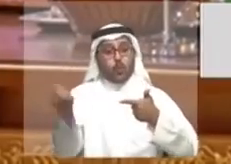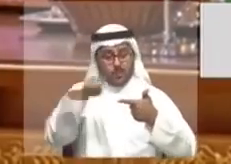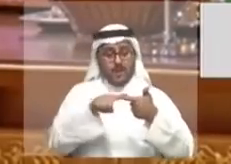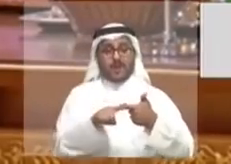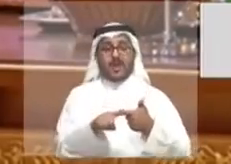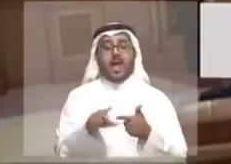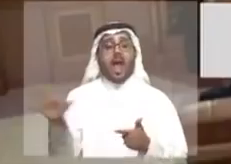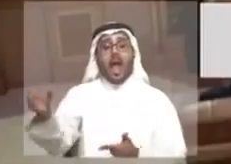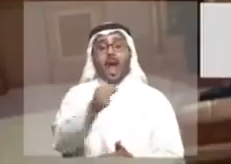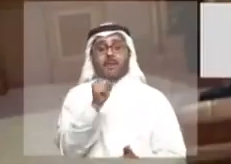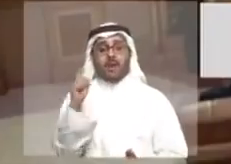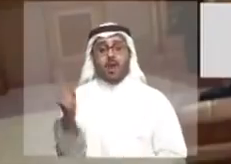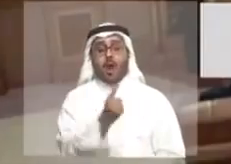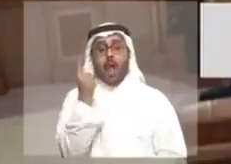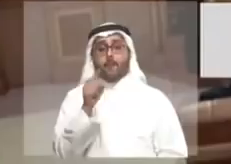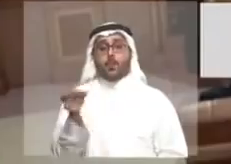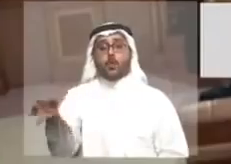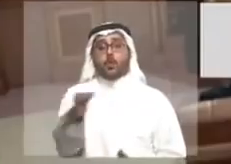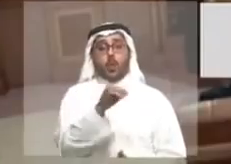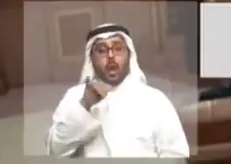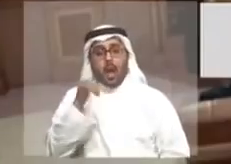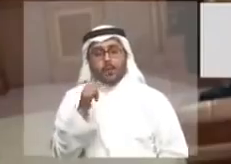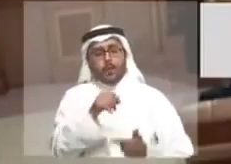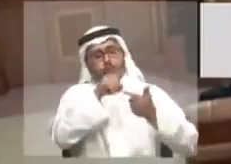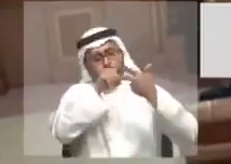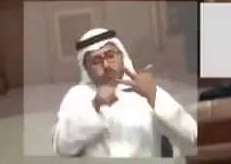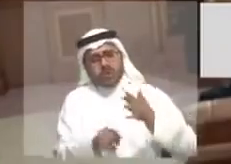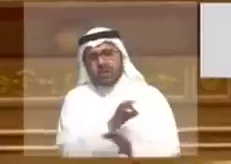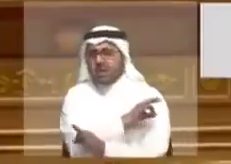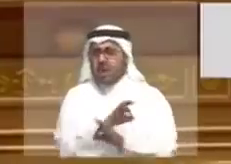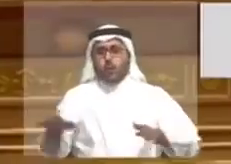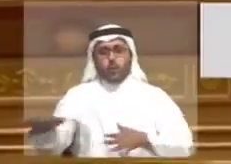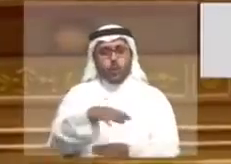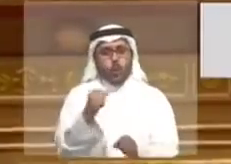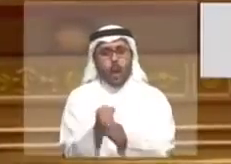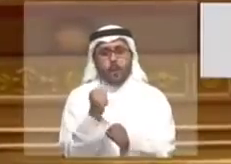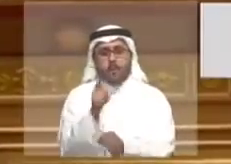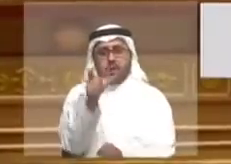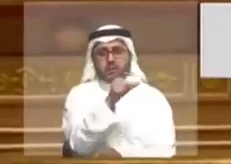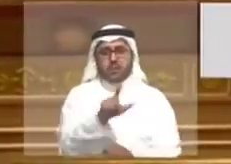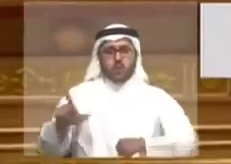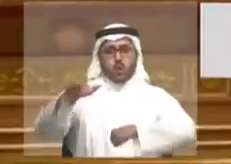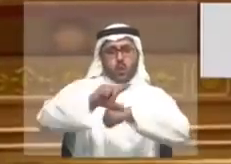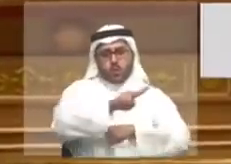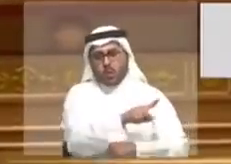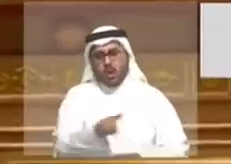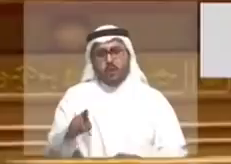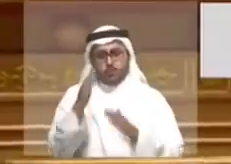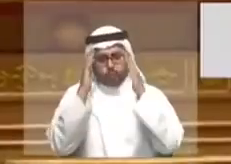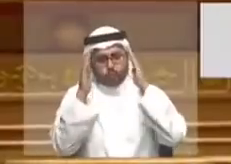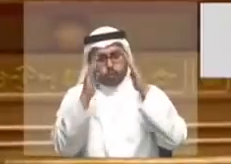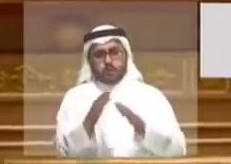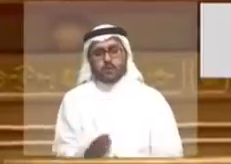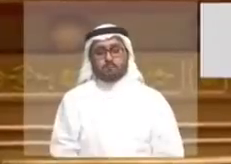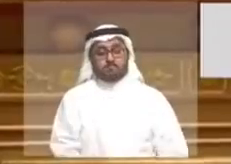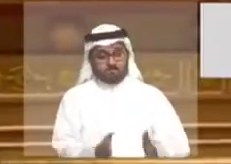العام جمعية الدول العربية ولكافة العاملين بها على ما يبذلونه من جهود. أيها